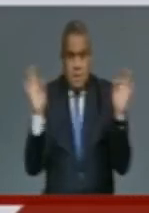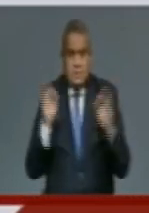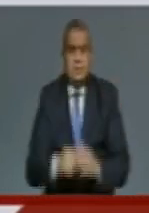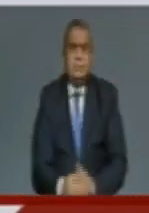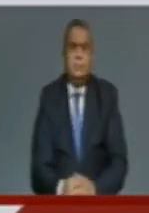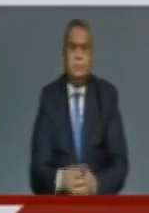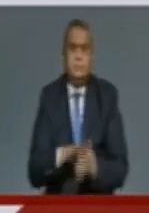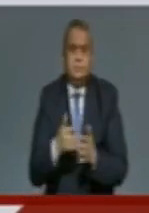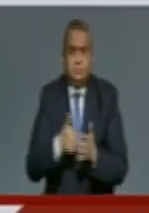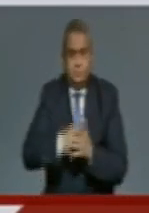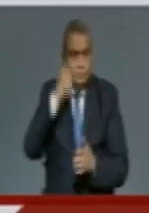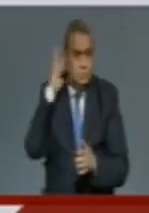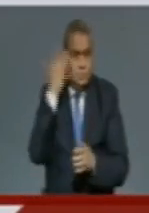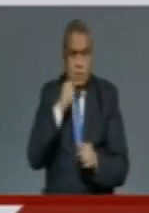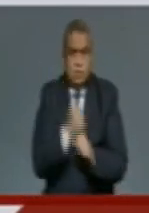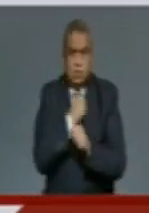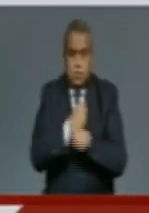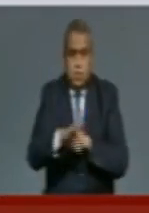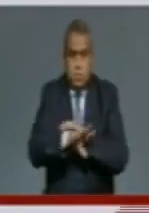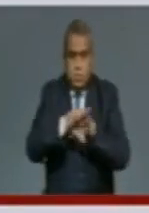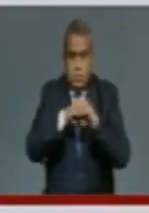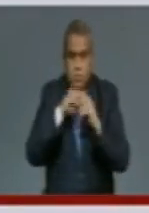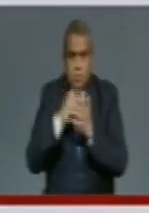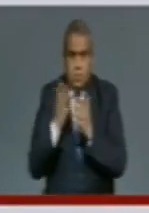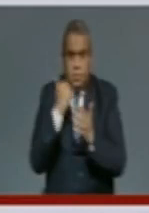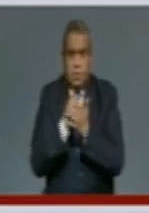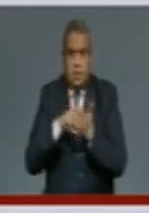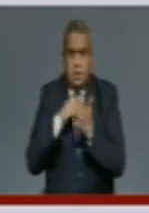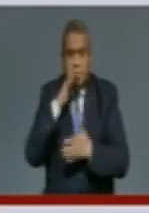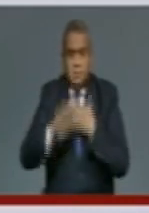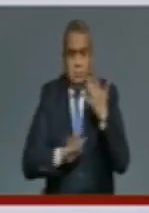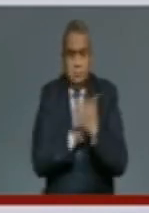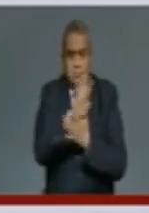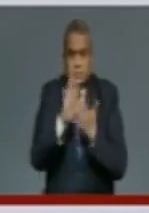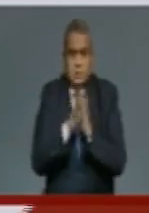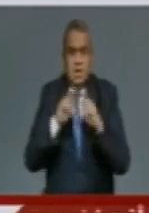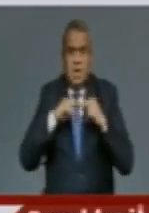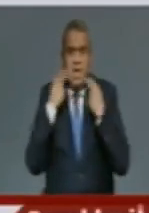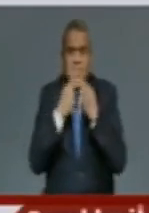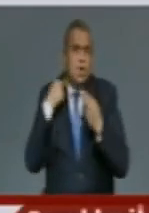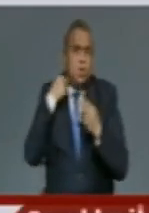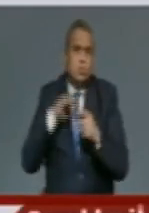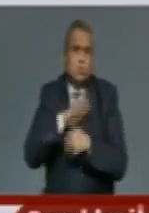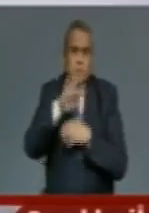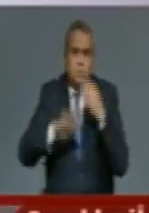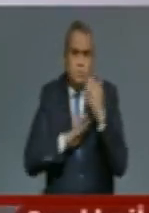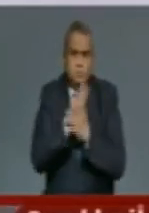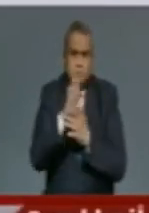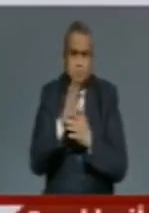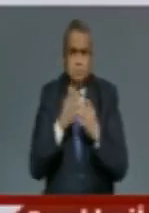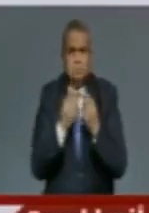احد اهم التحديات في الأثر التراكمي للأزمات الدولية المتعاقبة. هخرج هنا